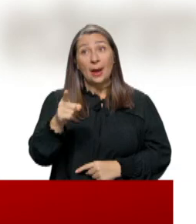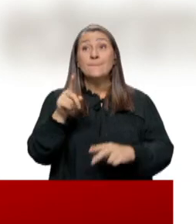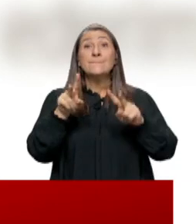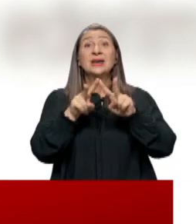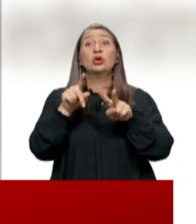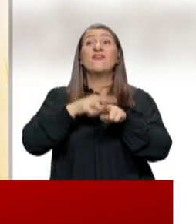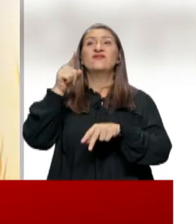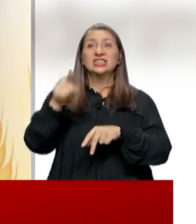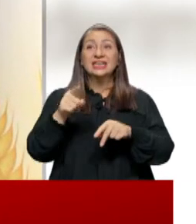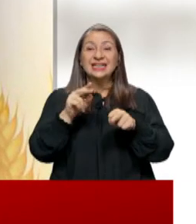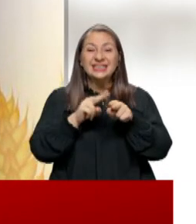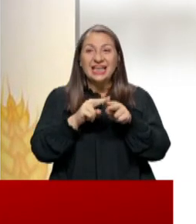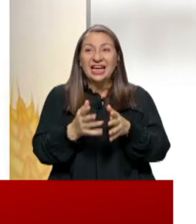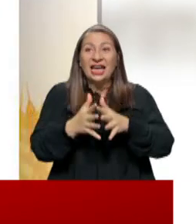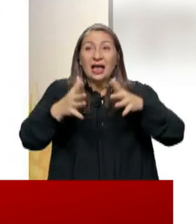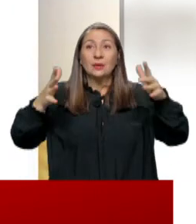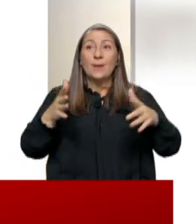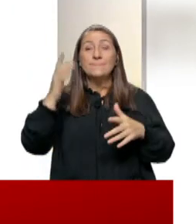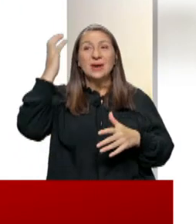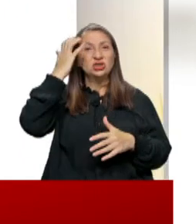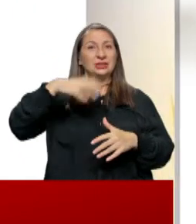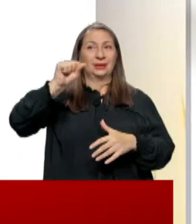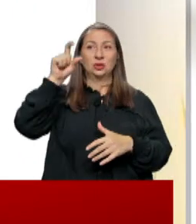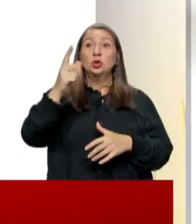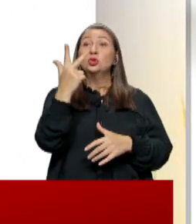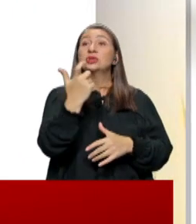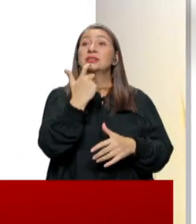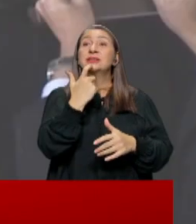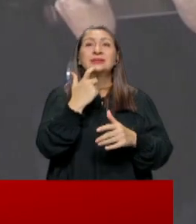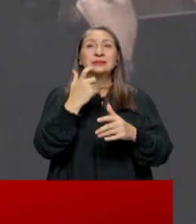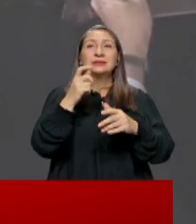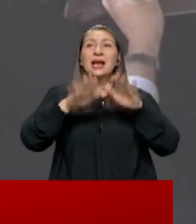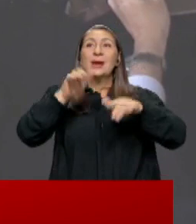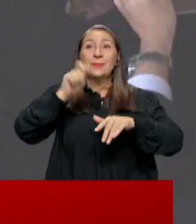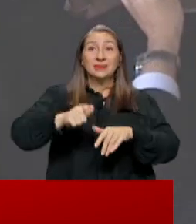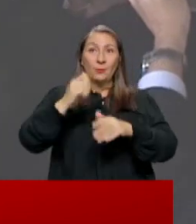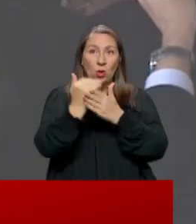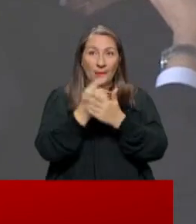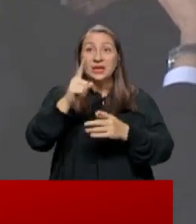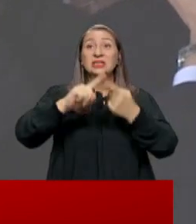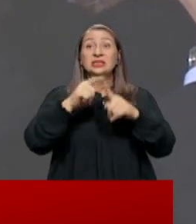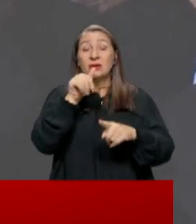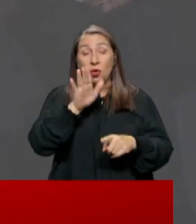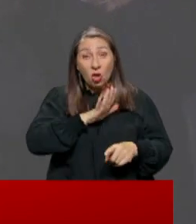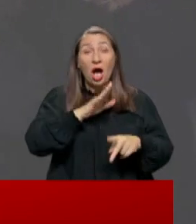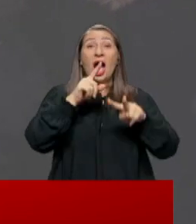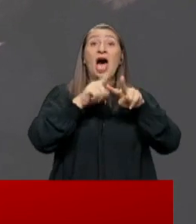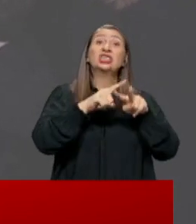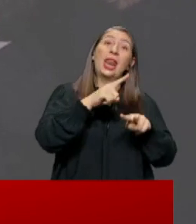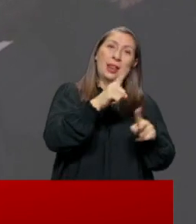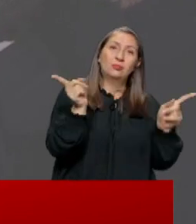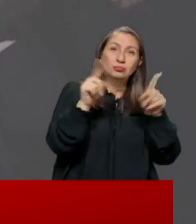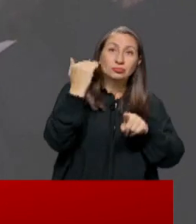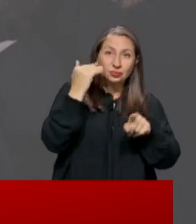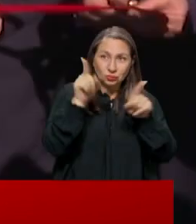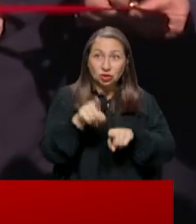Mansur Yavaş'ın kırsal kalkınmada başkent modelinin 3 yıllık sonuçlarını tanıtacağı programsa Kılıçdaroğlu'yla Akşener'i buluşturacak.